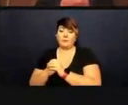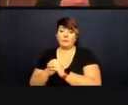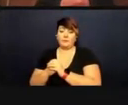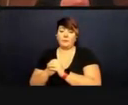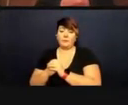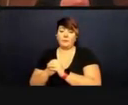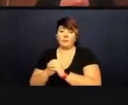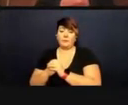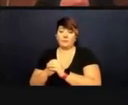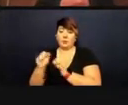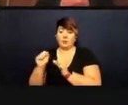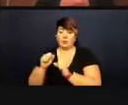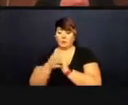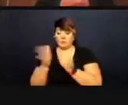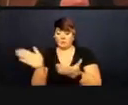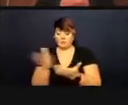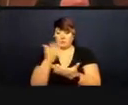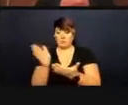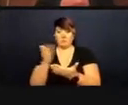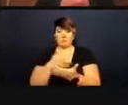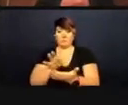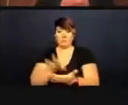kufanywa.